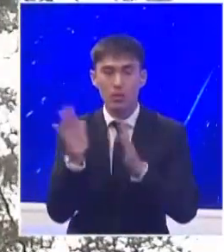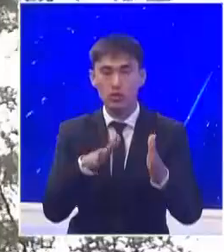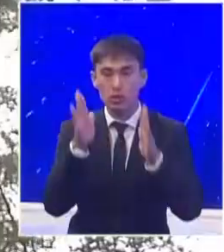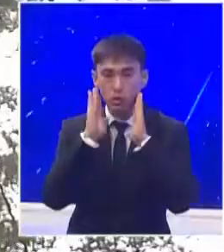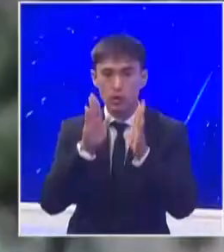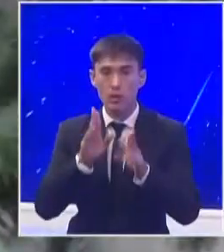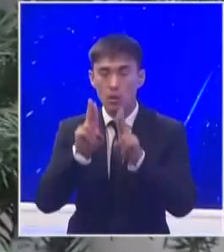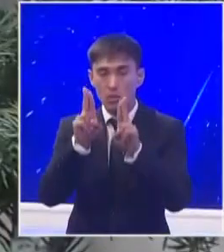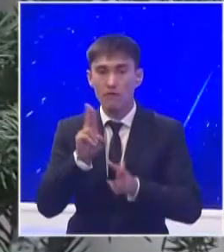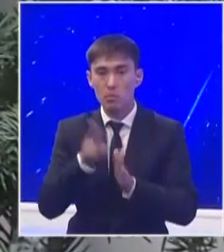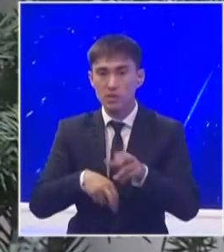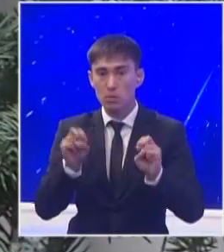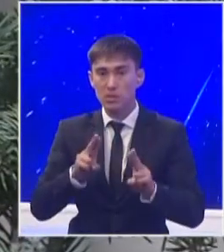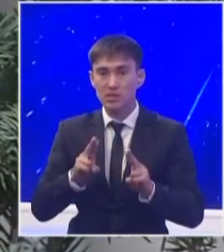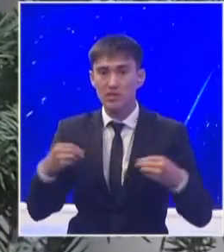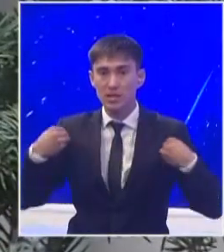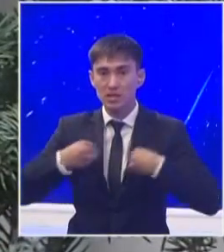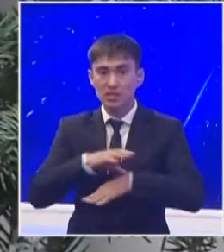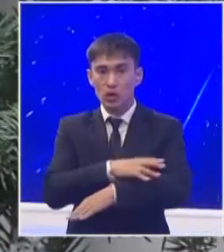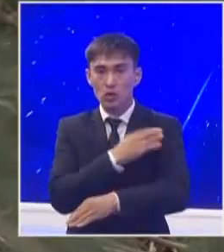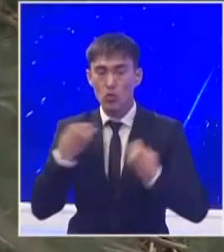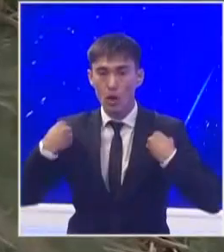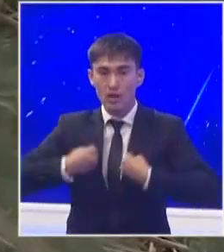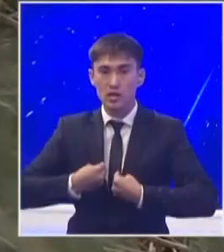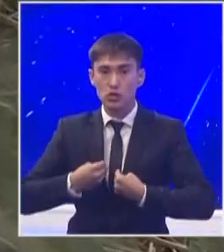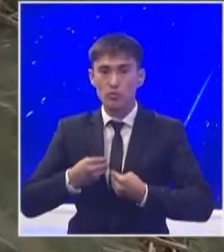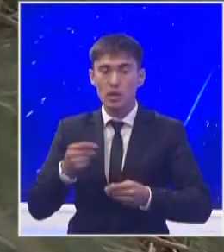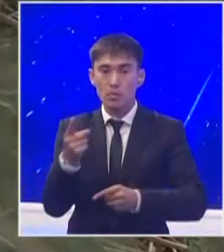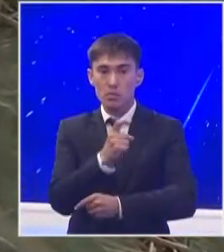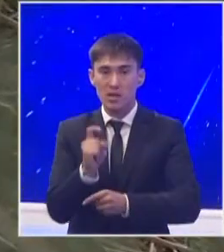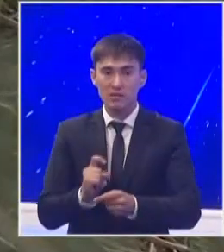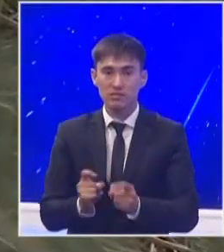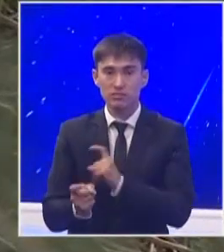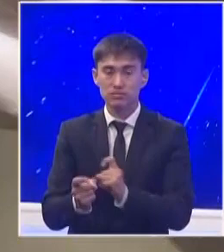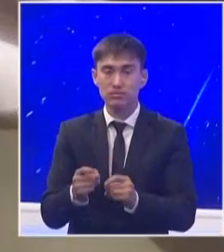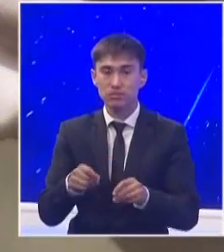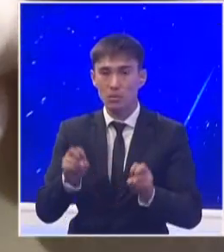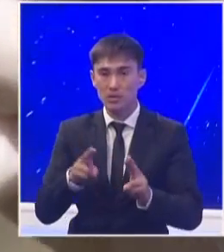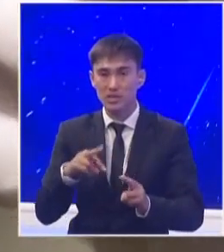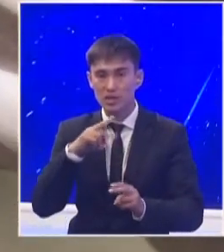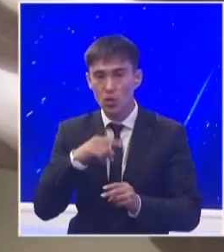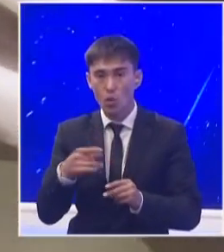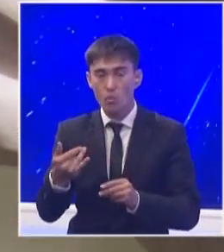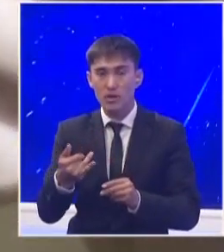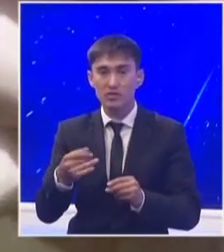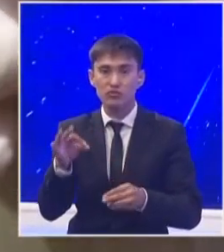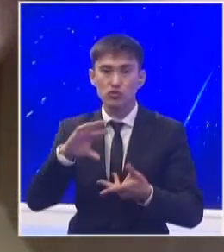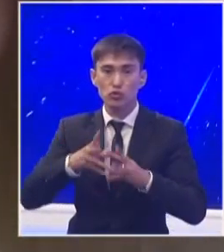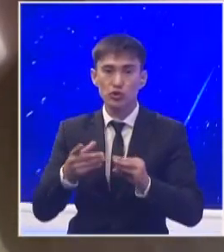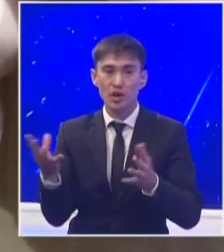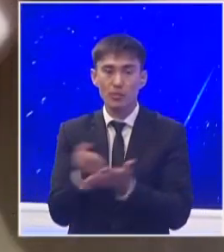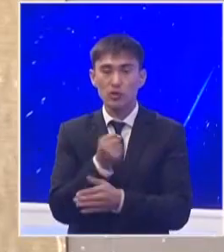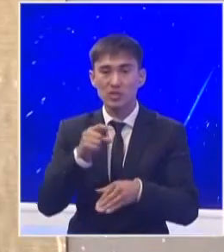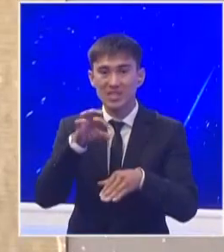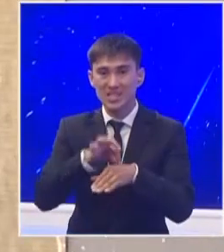правила безопасности. Носить закрытую одежду, применять средства, отпугивающие опасных насекомых. В случаях обнаружения клеща необходимо